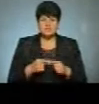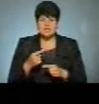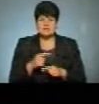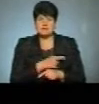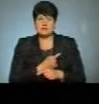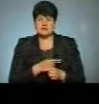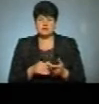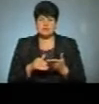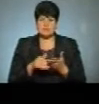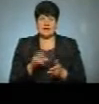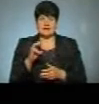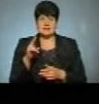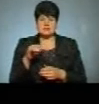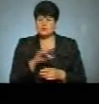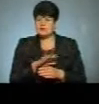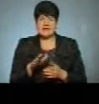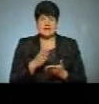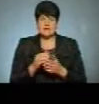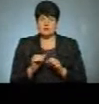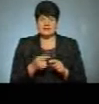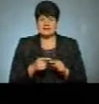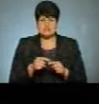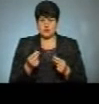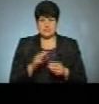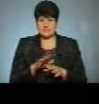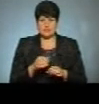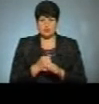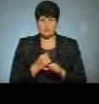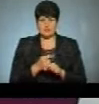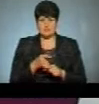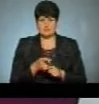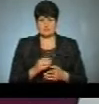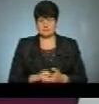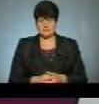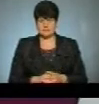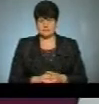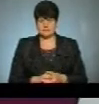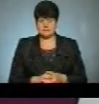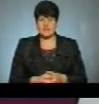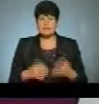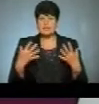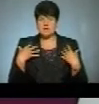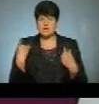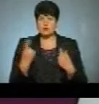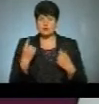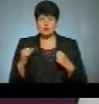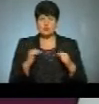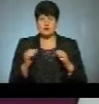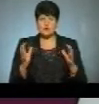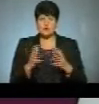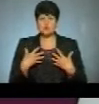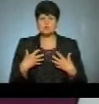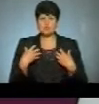субвенцію. НСЗУ не є розпорядником цих грошей і не здійснювала їх адміністрування. За словами начальника обласного управління охорони